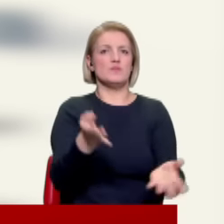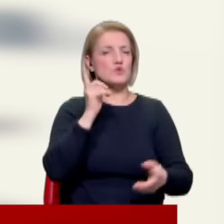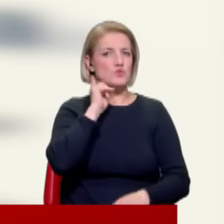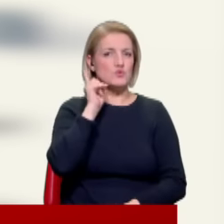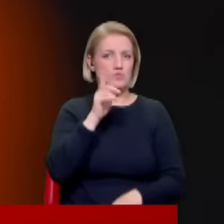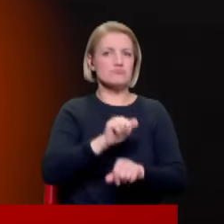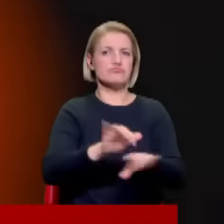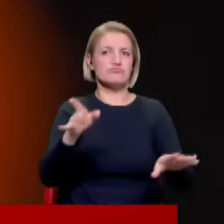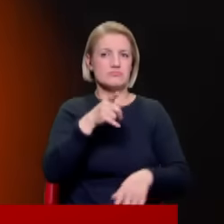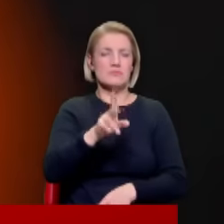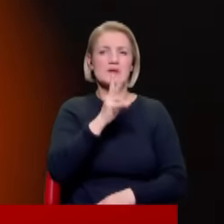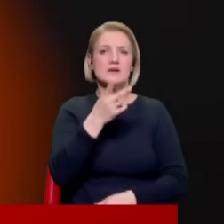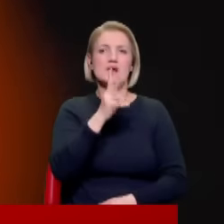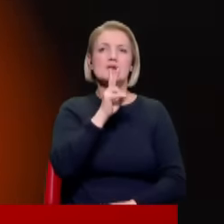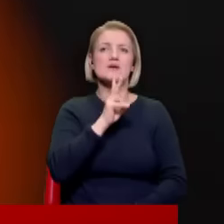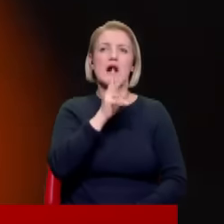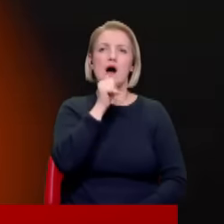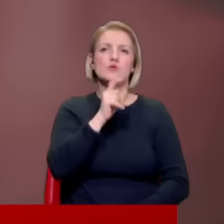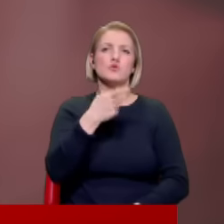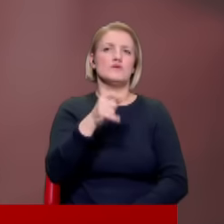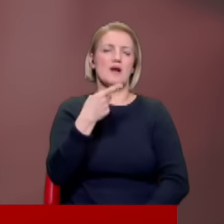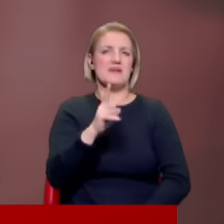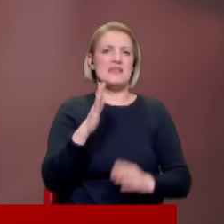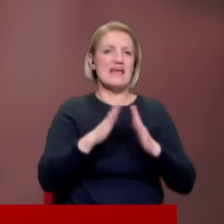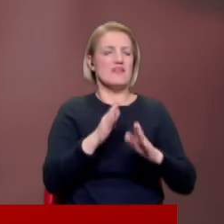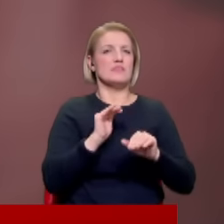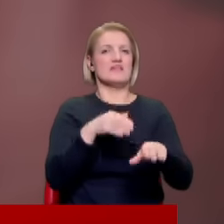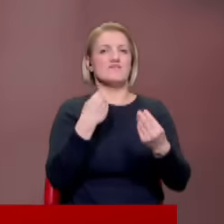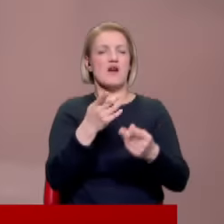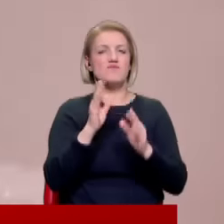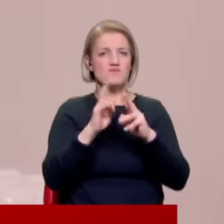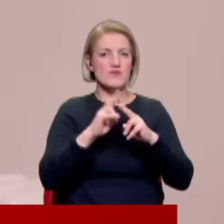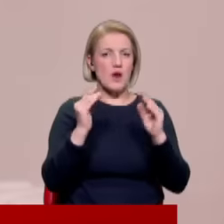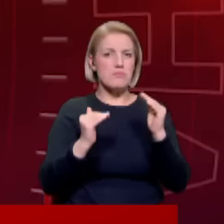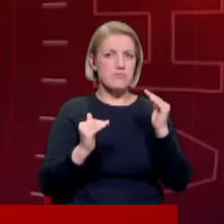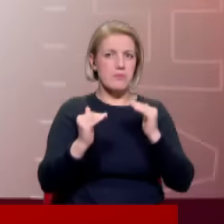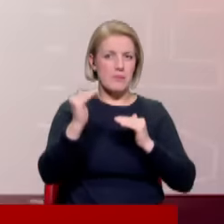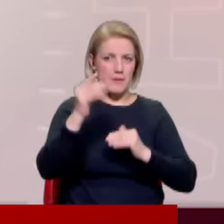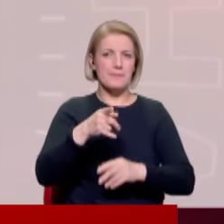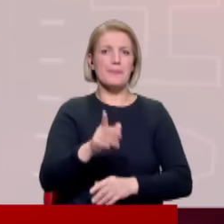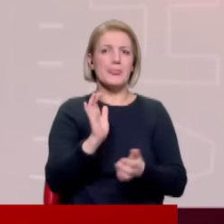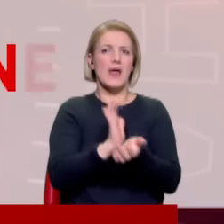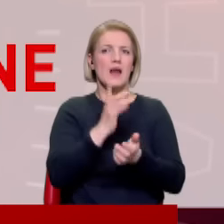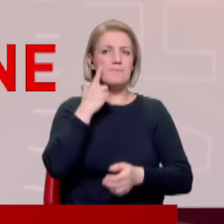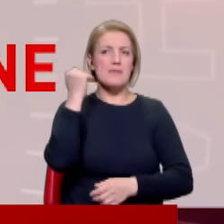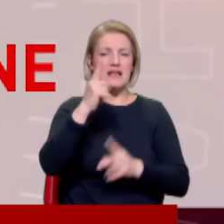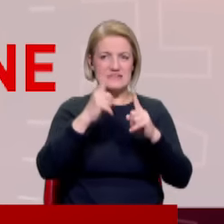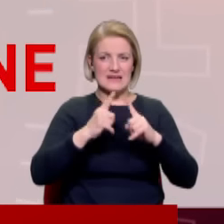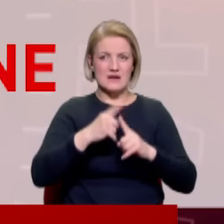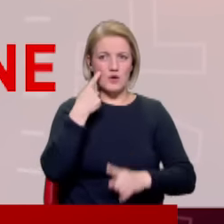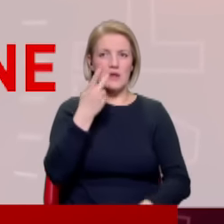Oysa 2022'de 690 bin haneye destek veriliyordu. Faturalar kabardıkça destek azaldı. Aile Bakanlığı'nın rakamlarına